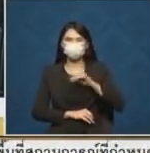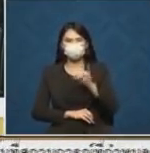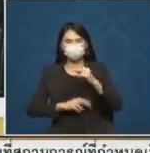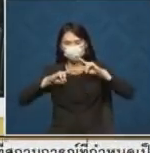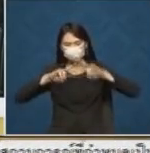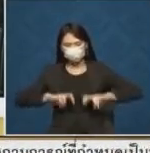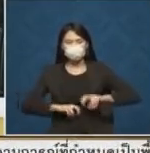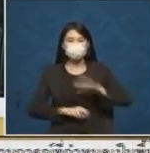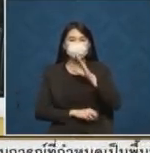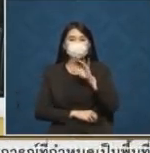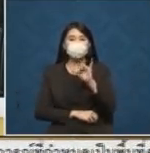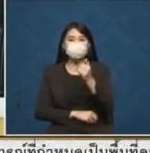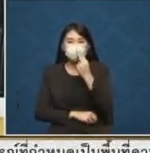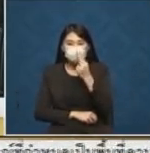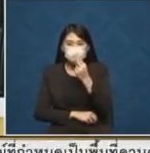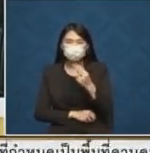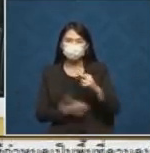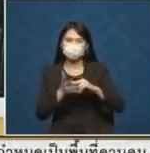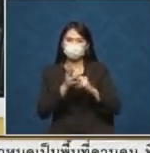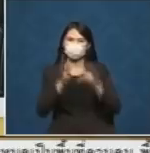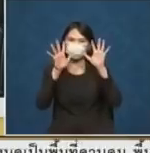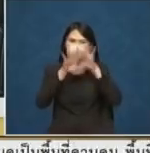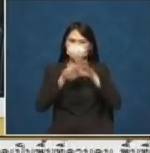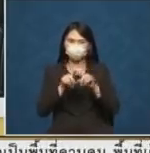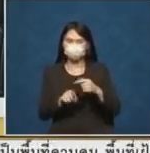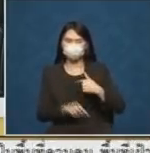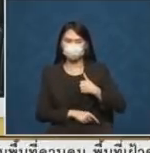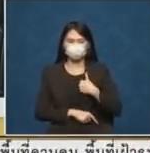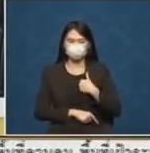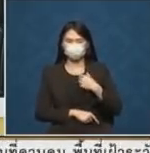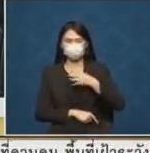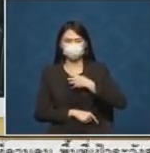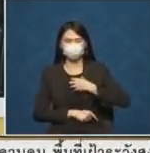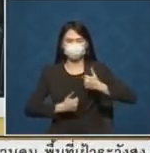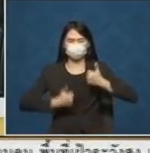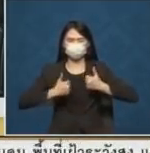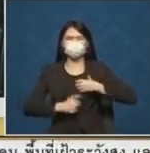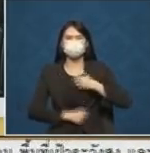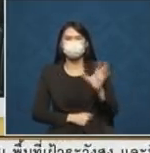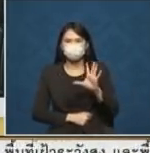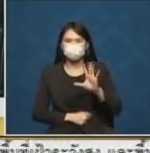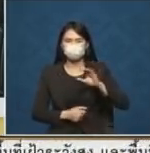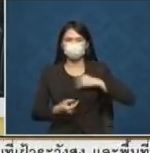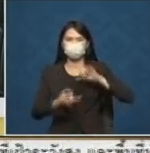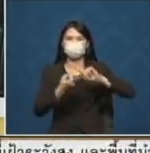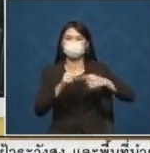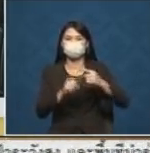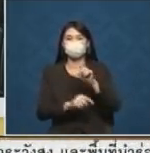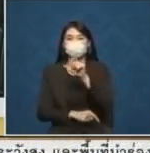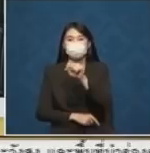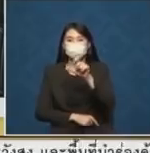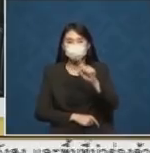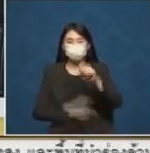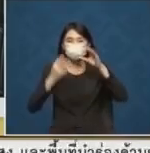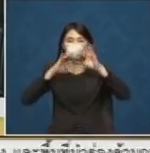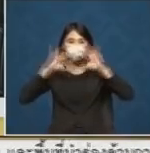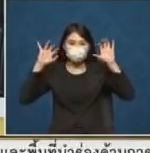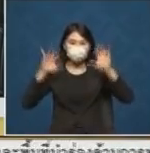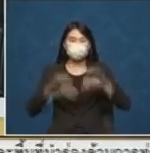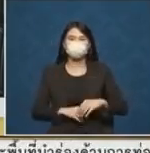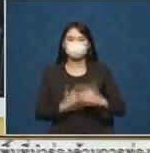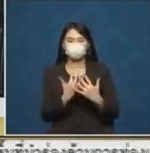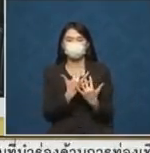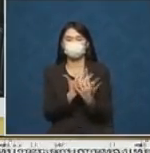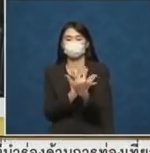แสดงตนผ่านไป11นาทีก็เกือบเที่ยงสุภชัยนายสุภชัยแจ้งผลการนับองค์ประชุมปรากฏว่ามีเพียงส.ส.กดบั